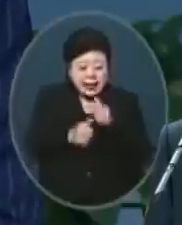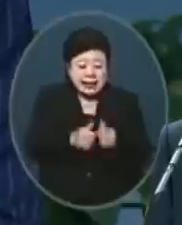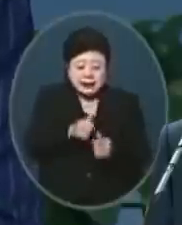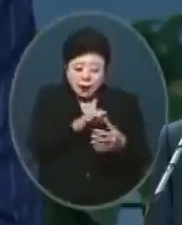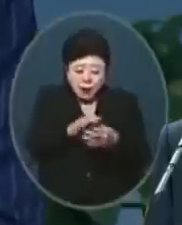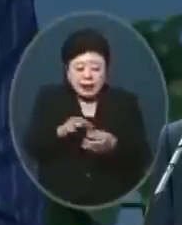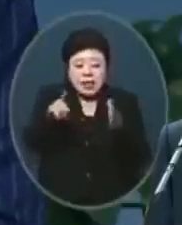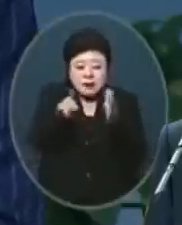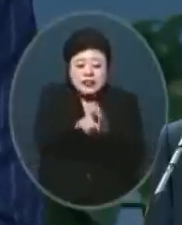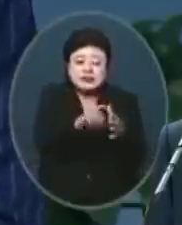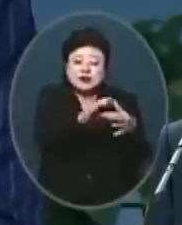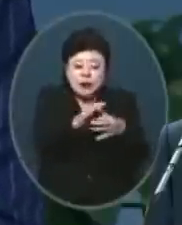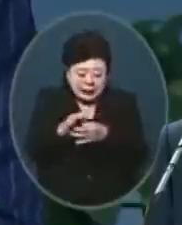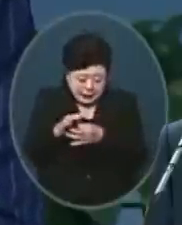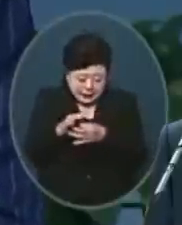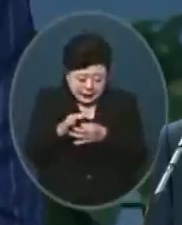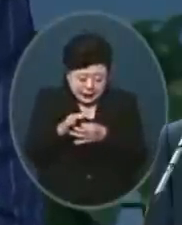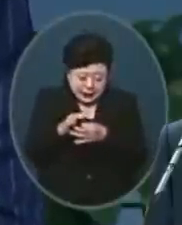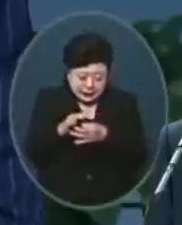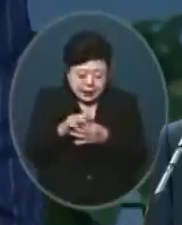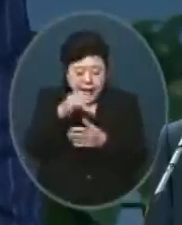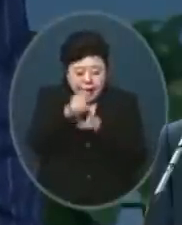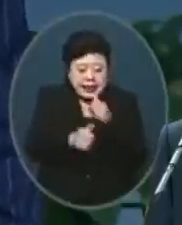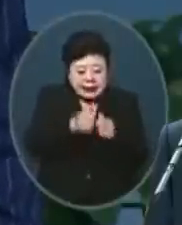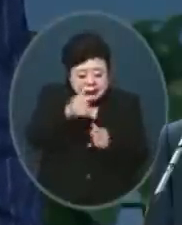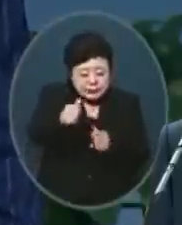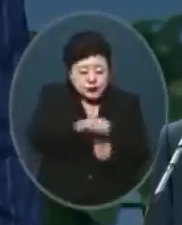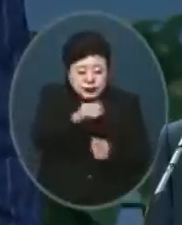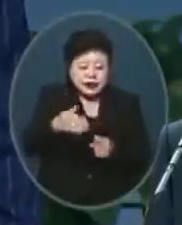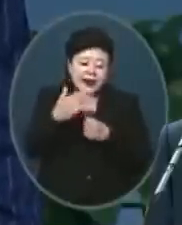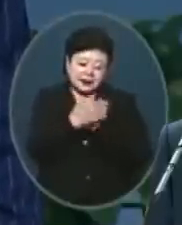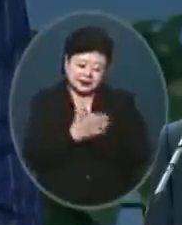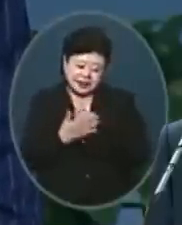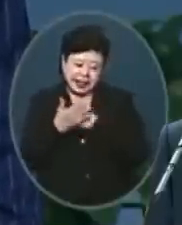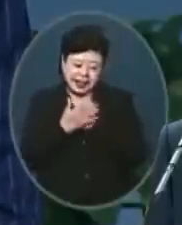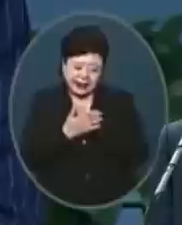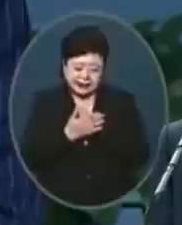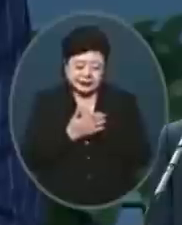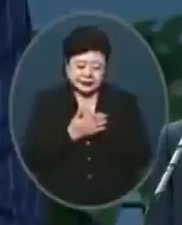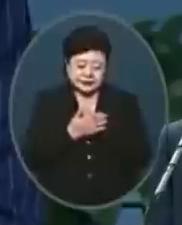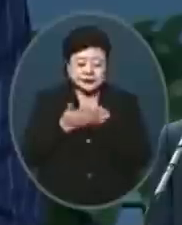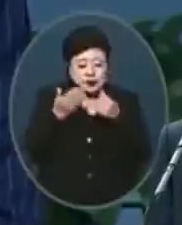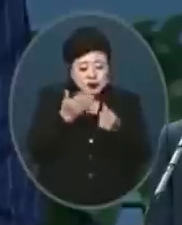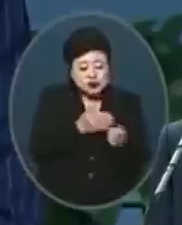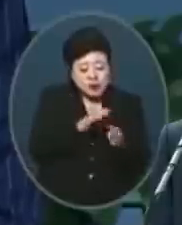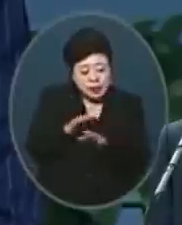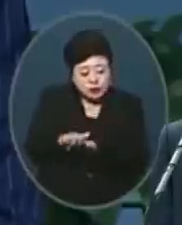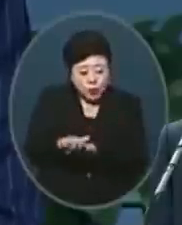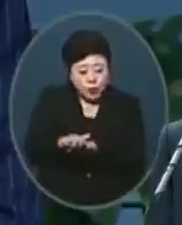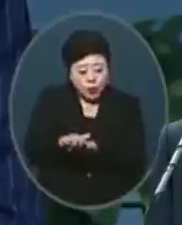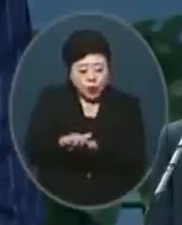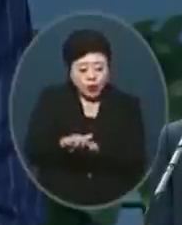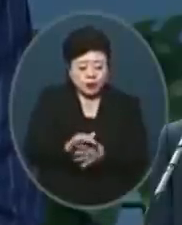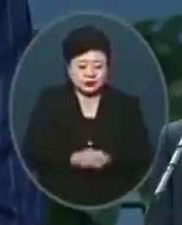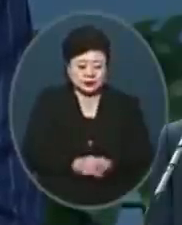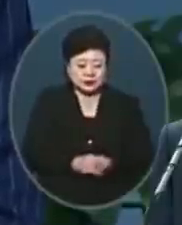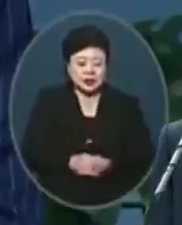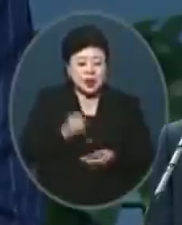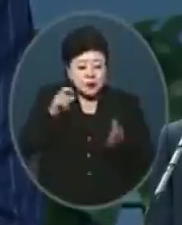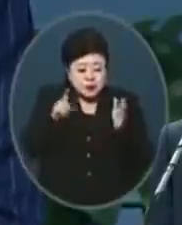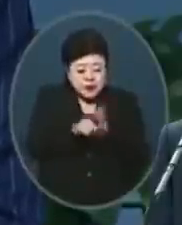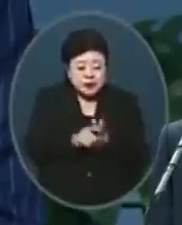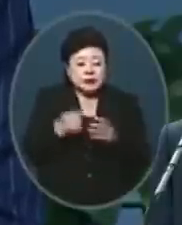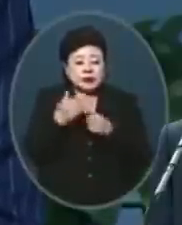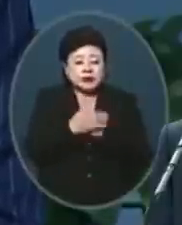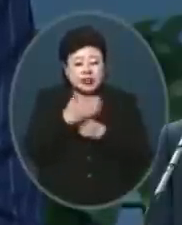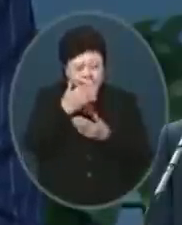관계는 믿음의 관계인 것입니다. 하나님은 우리에게 은혜를 준비해 놓고 난 다음에 믿음으로